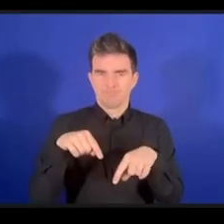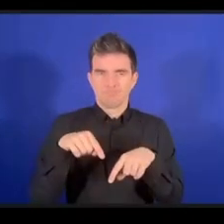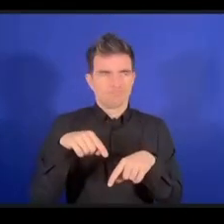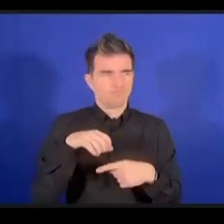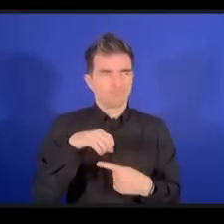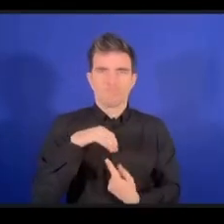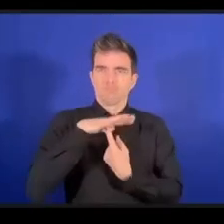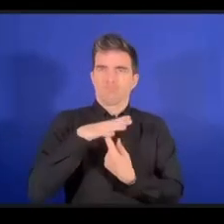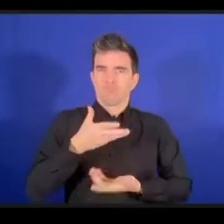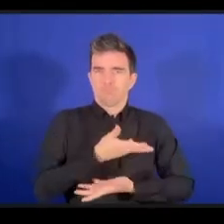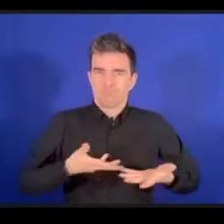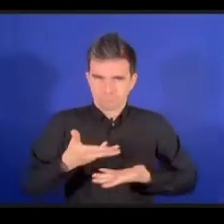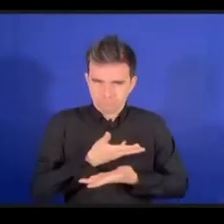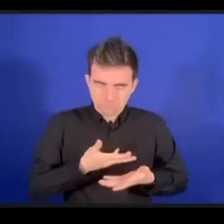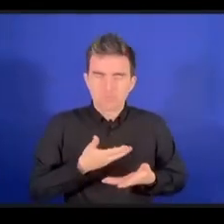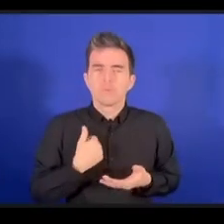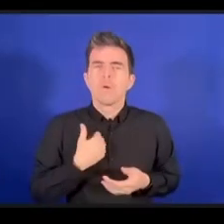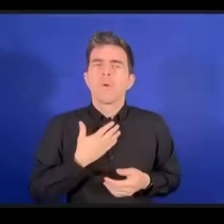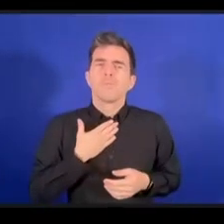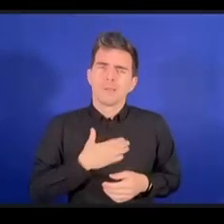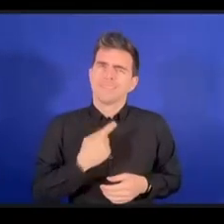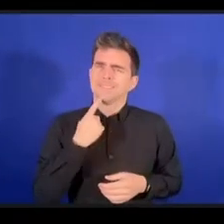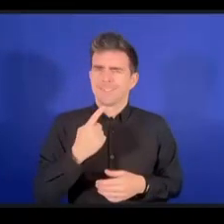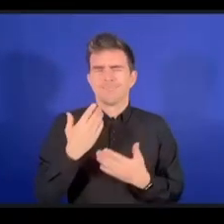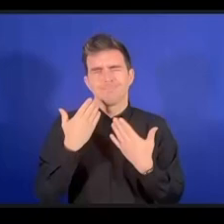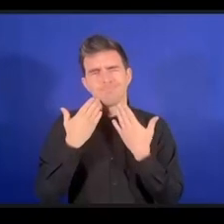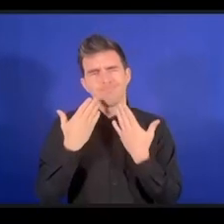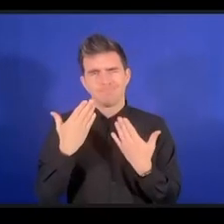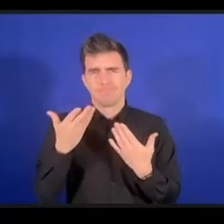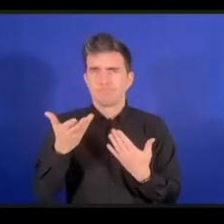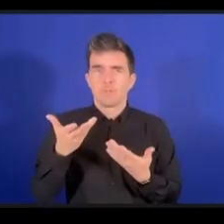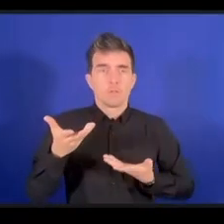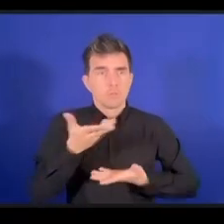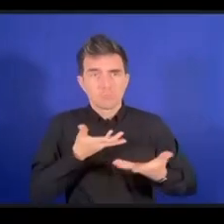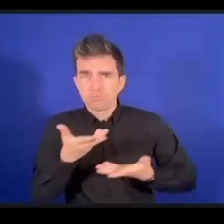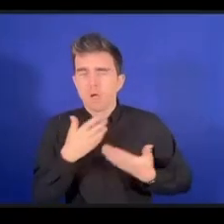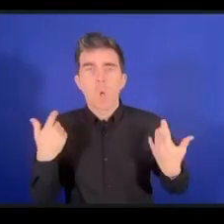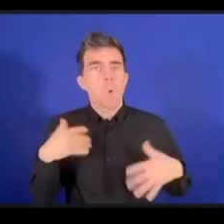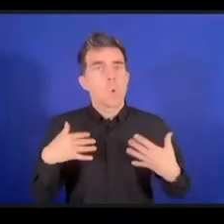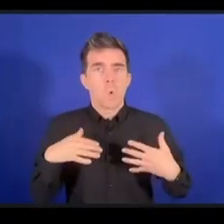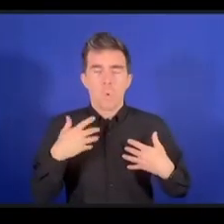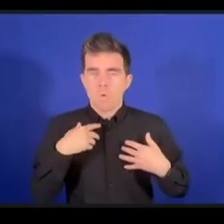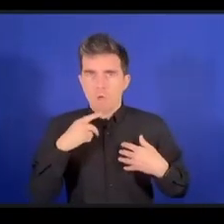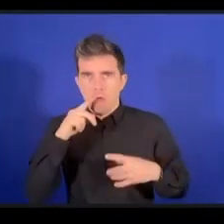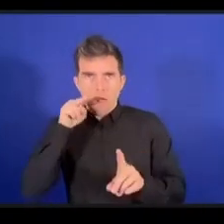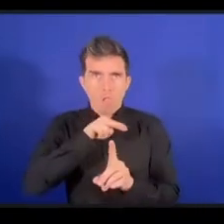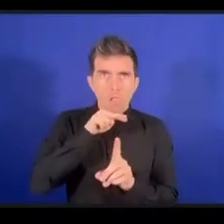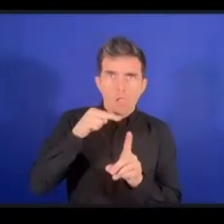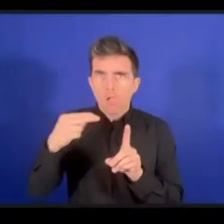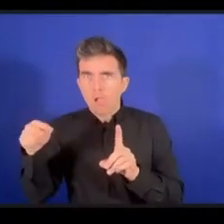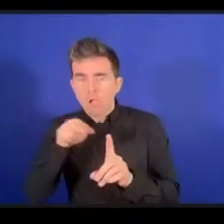非常好的这个会议，有很多的感想。